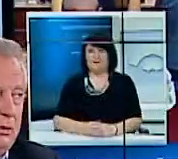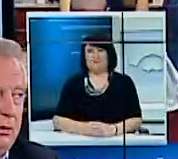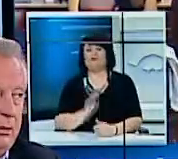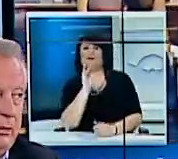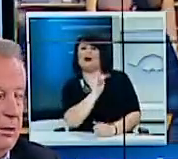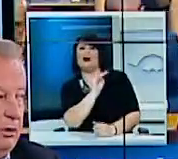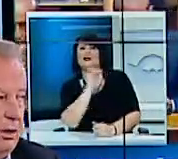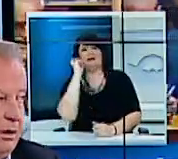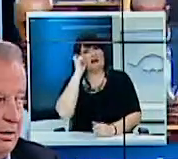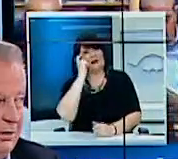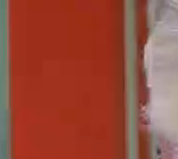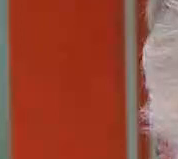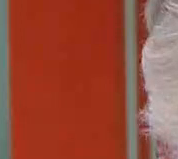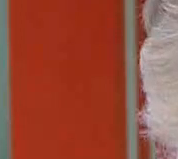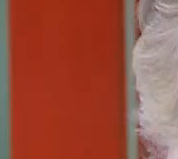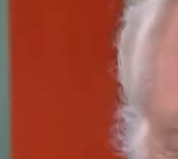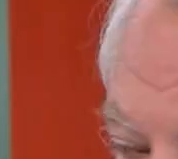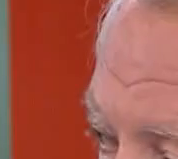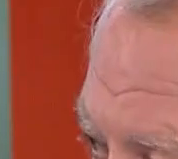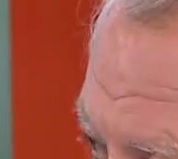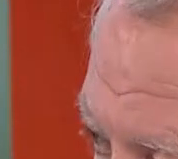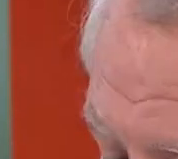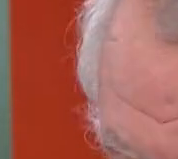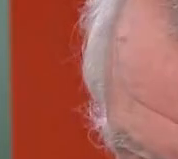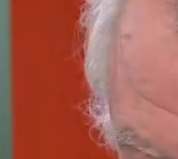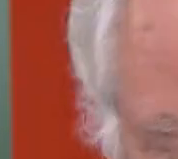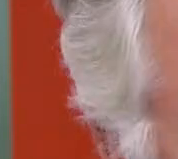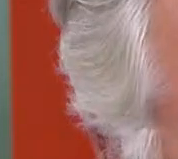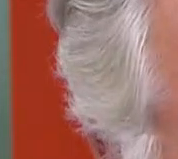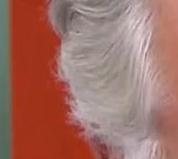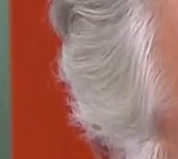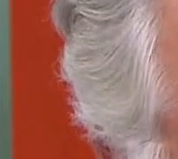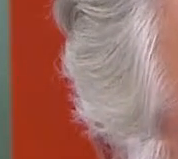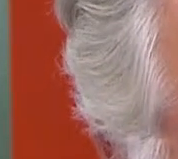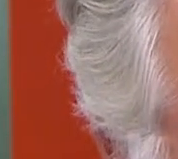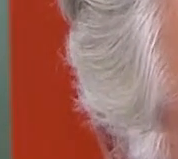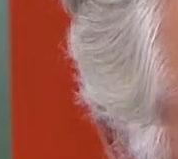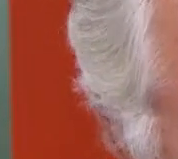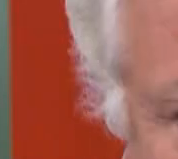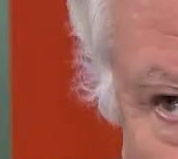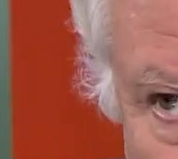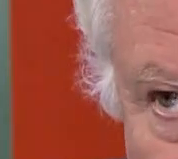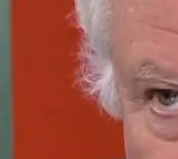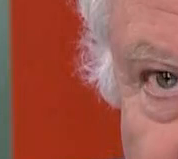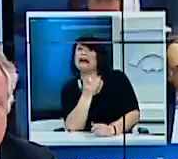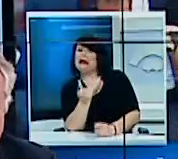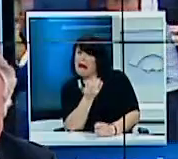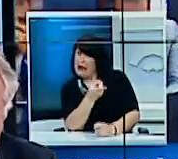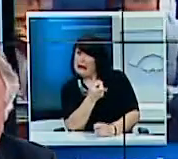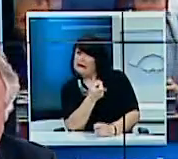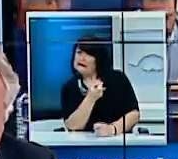του δεύτερου διαμερισμού. Θέλω να, θα μου επιτρέψει ένα λεπτό, θέλω να ρωτήσω τον κύριο Παγώνη στο εξής, για το